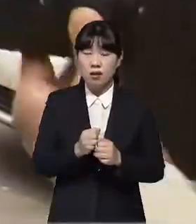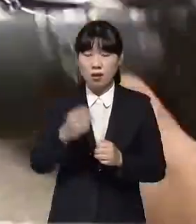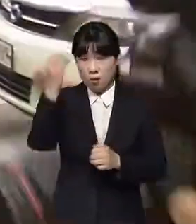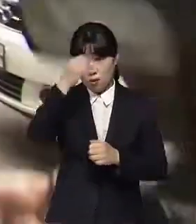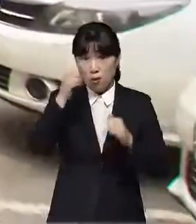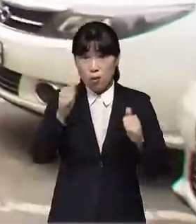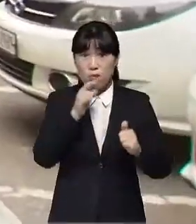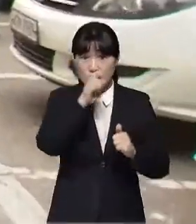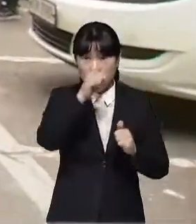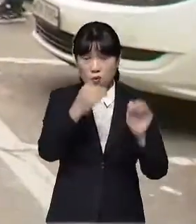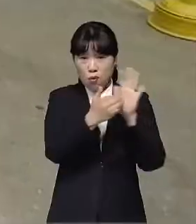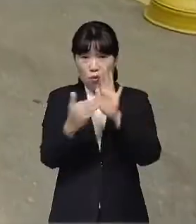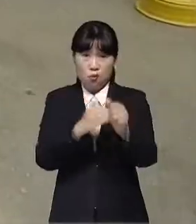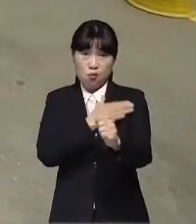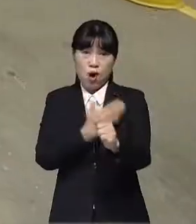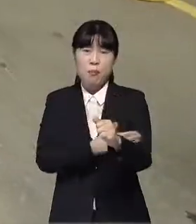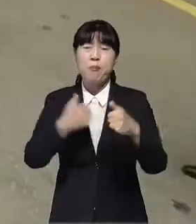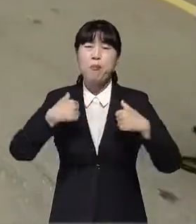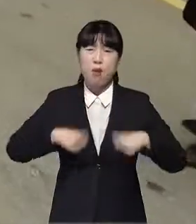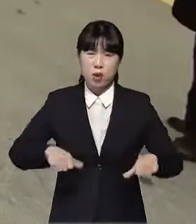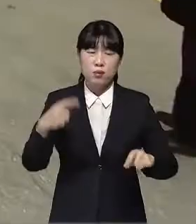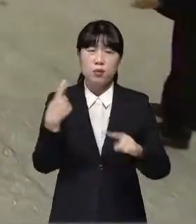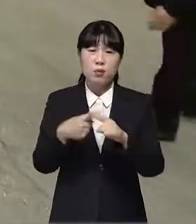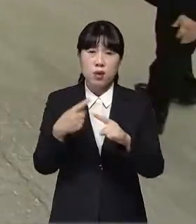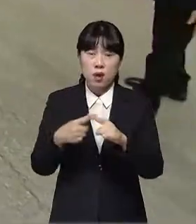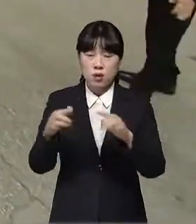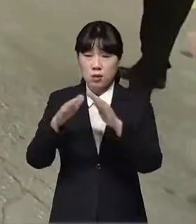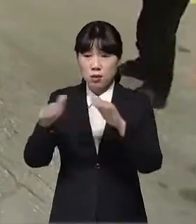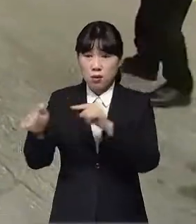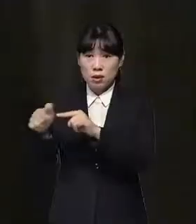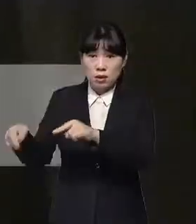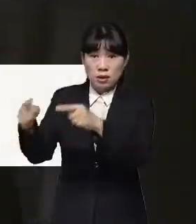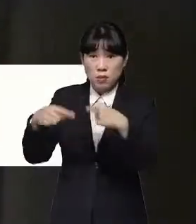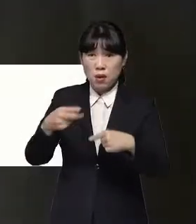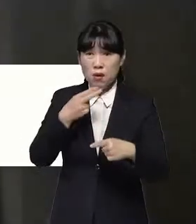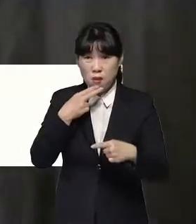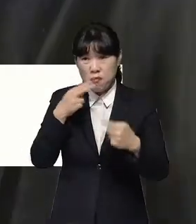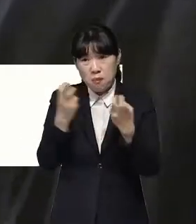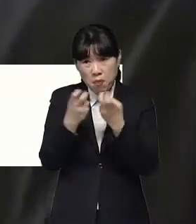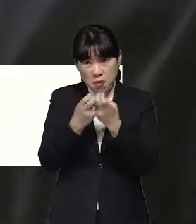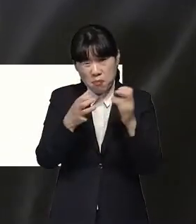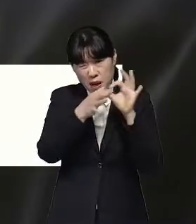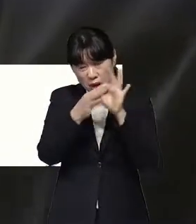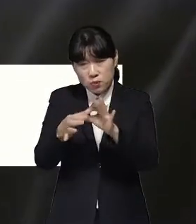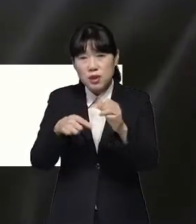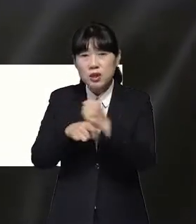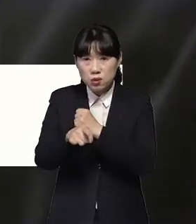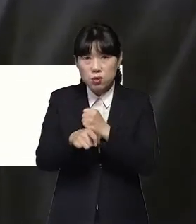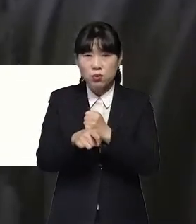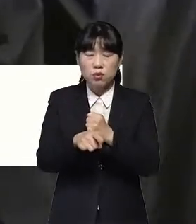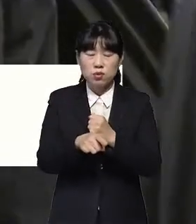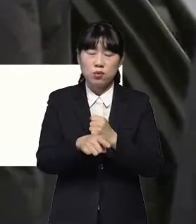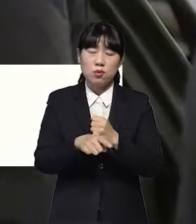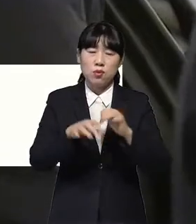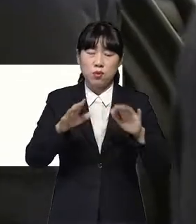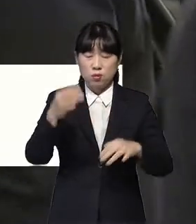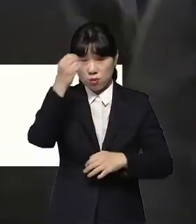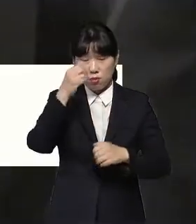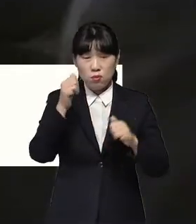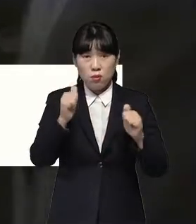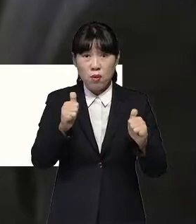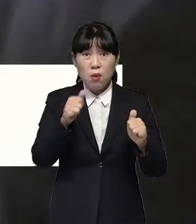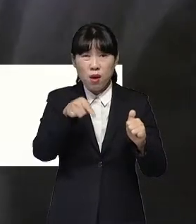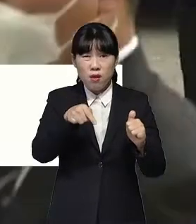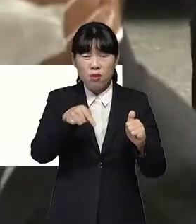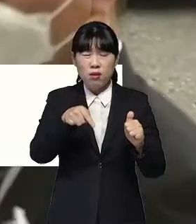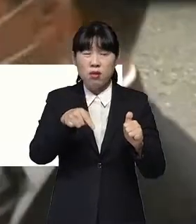방어권을 포기하는 셈입니다. 전 씨가 불출석 전략을 유지하는 것은 항소심 결과가 집행유예가 나온 1심과